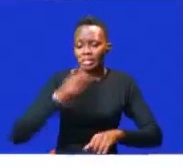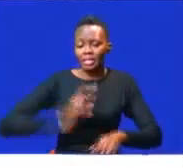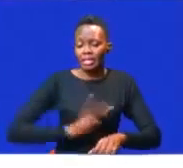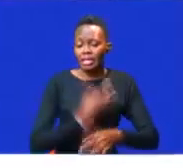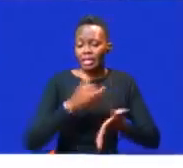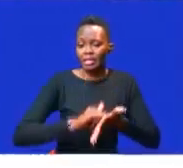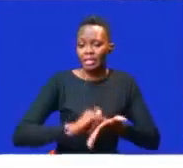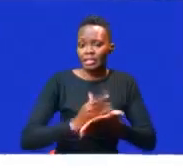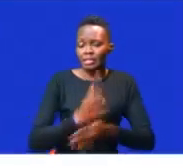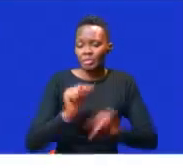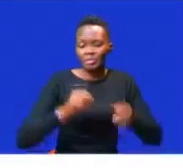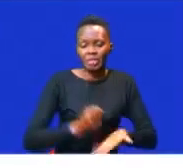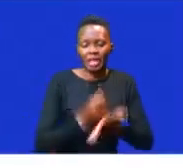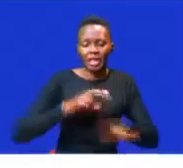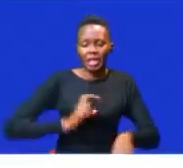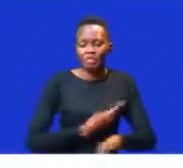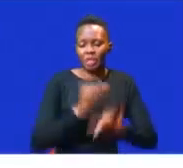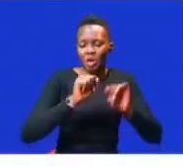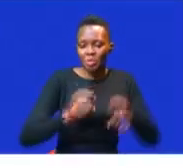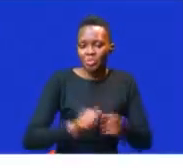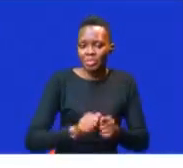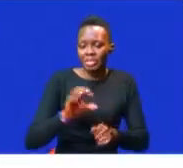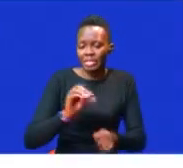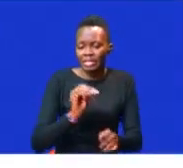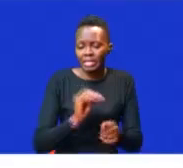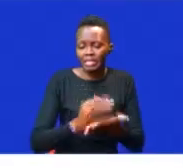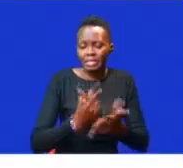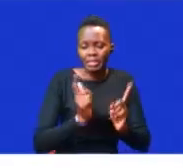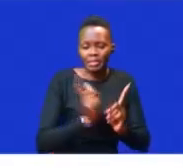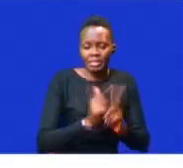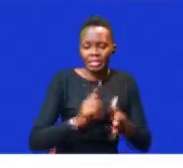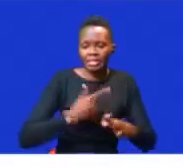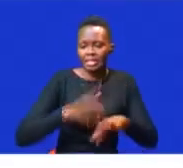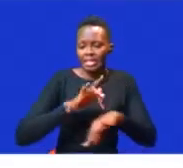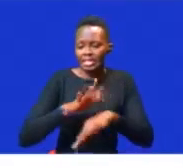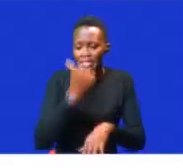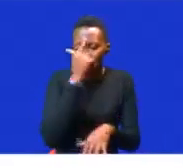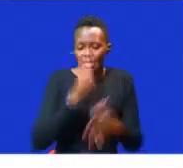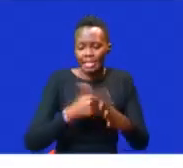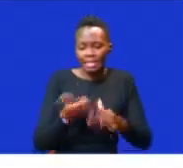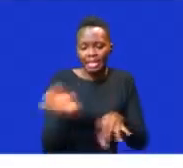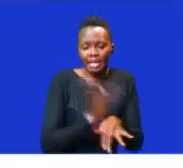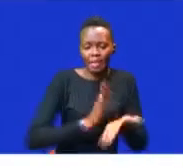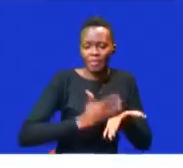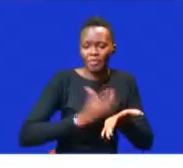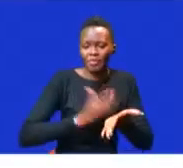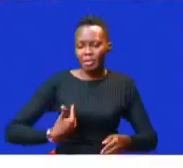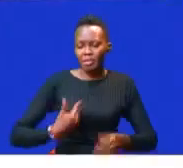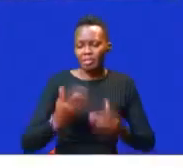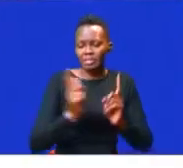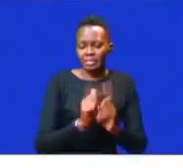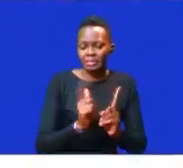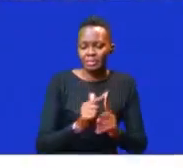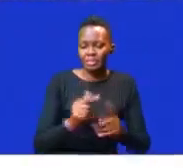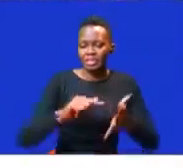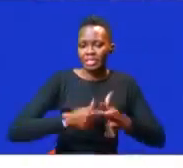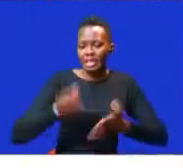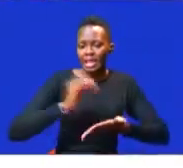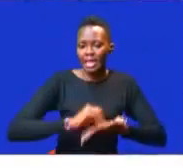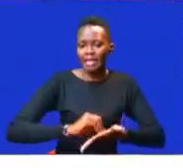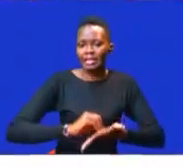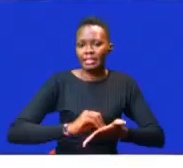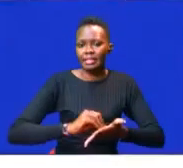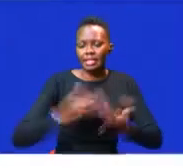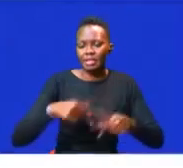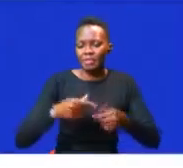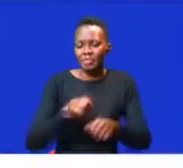ngamari loko njika. Onyalo kao Sam's go to India. Onyalo goma iyo. In 7 spin. Gino mami wala teti kone ima